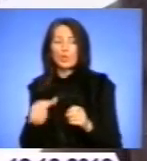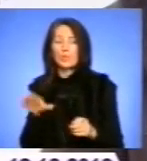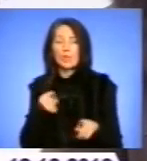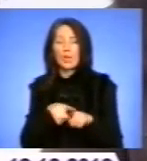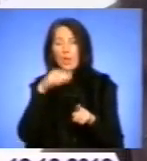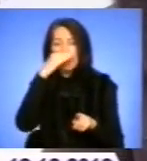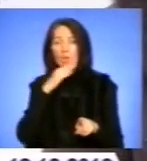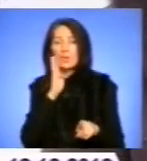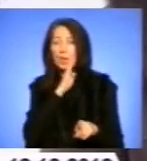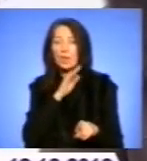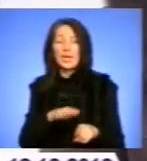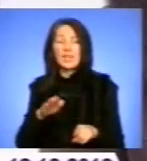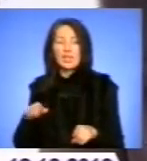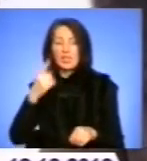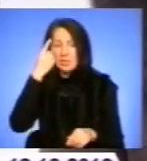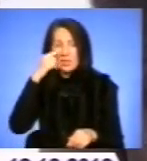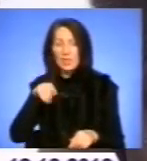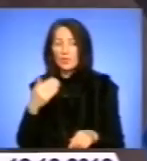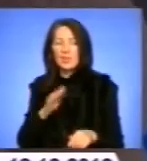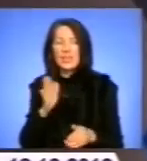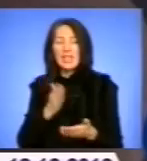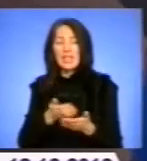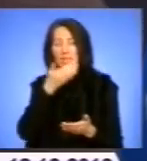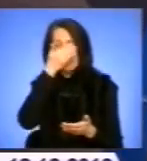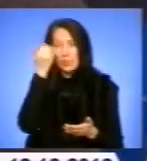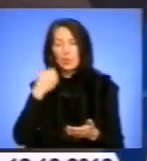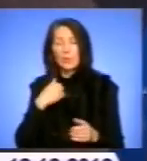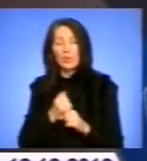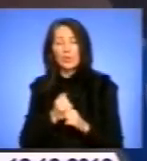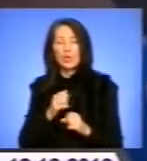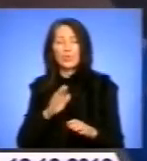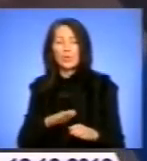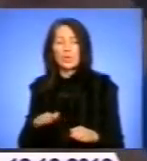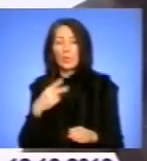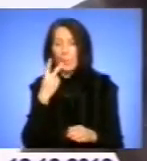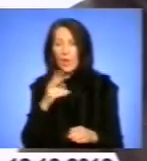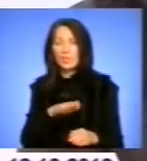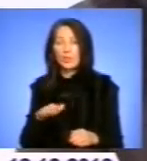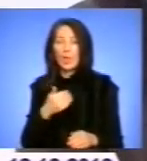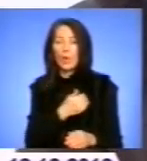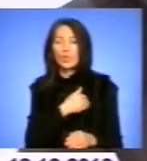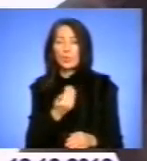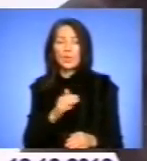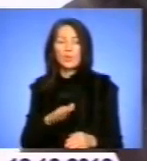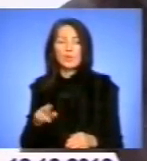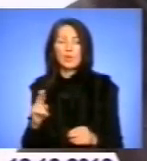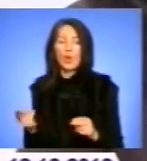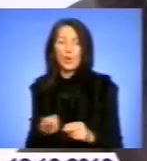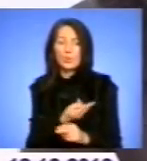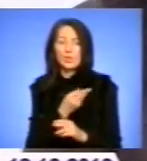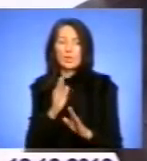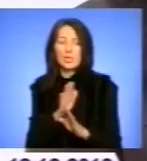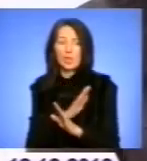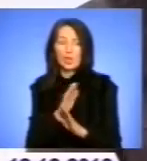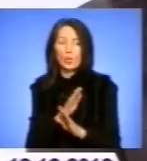батьки, і ці діти знали, що вони не є забуті. Ми працюємо з дітьми, ми бачимо дітей. І хочемо тим діткам, які обділені